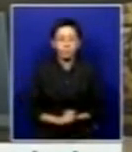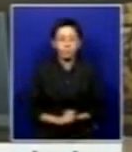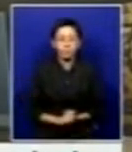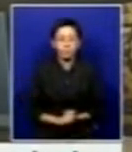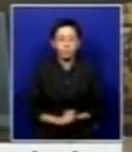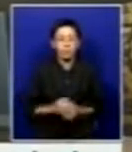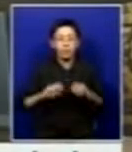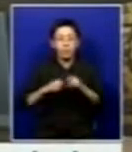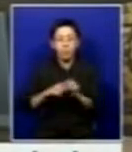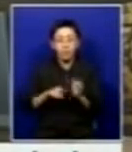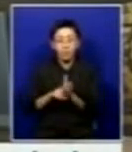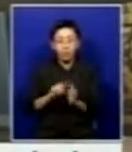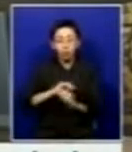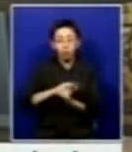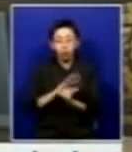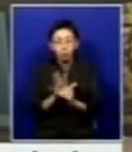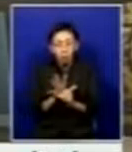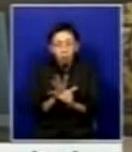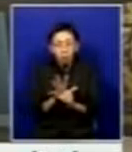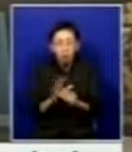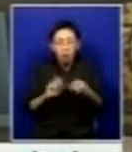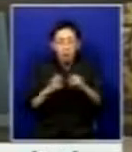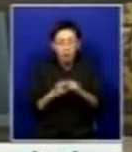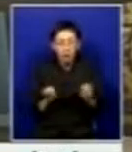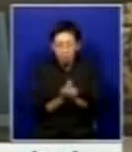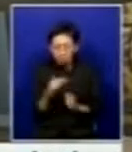กฤตครั้งนี้เนี่ยใครได้รับผลกระทบบ้างต้องตอบว่